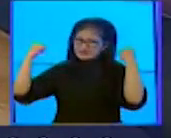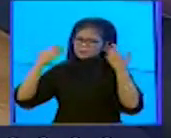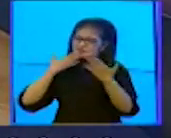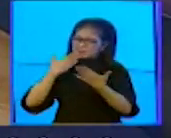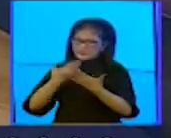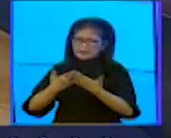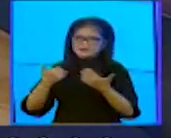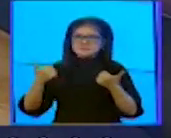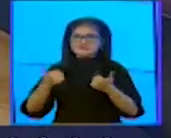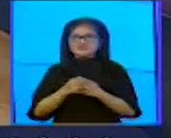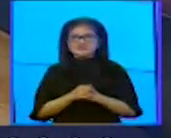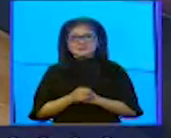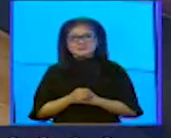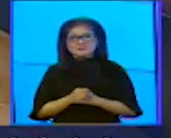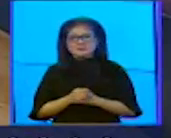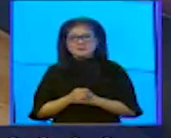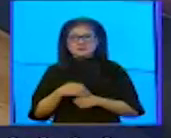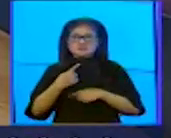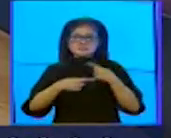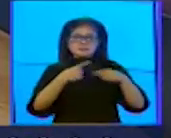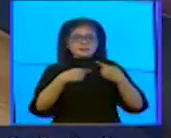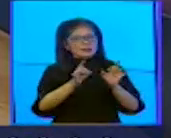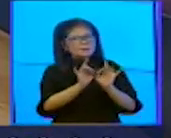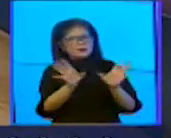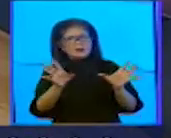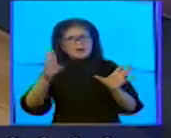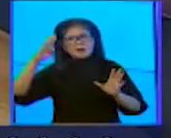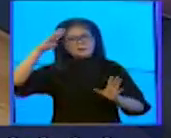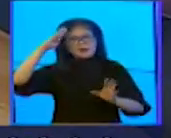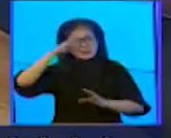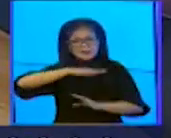sih perbedaan peringatan Hari Santri tahun ini dibandingkan dengan tahun-tahun sebelumnya?